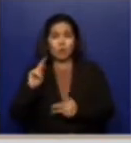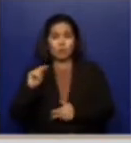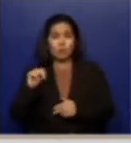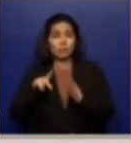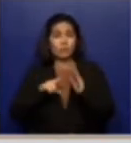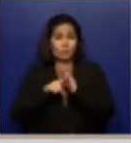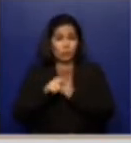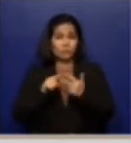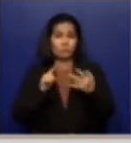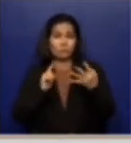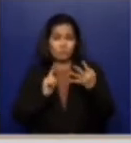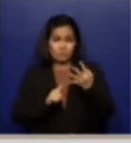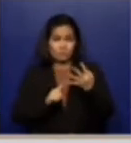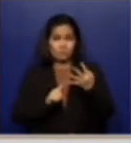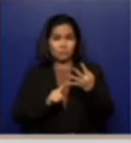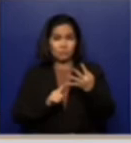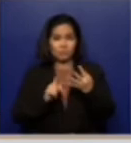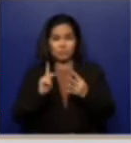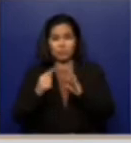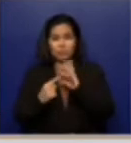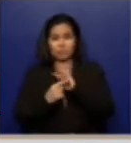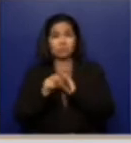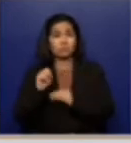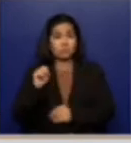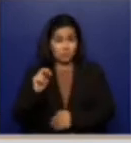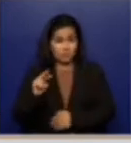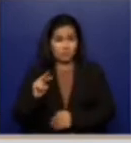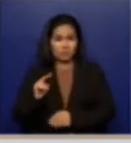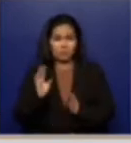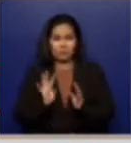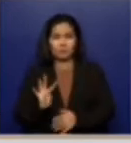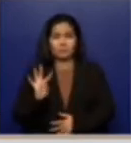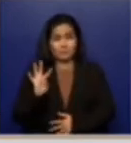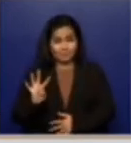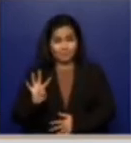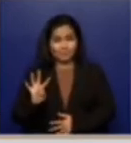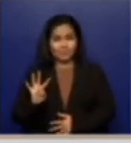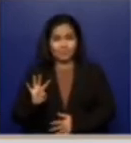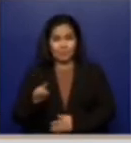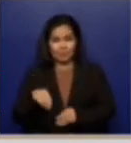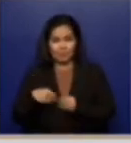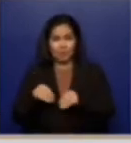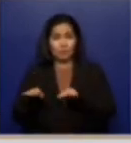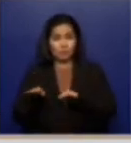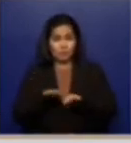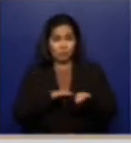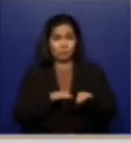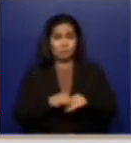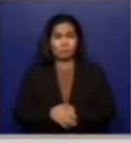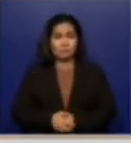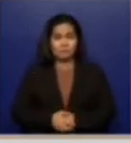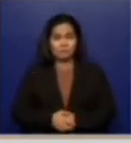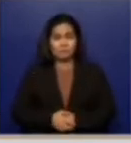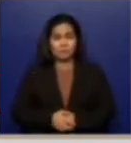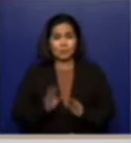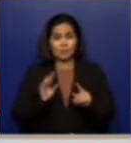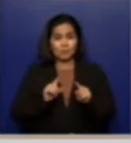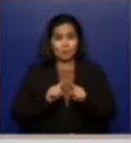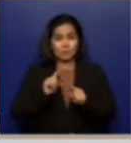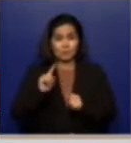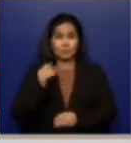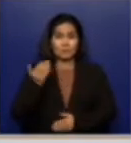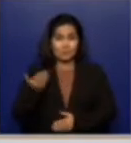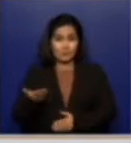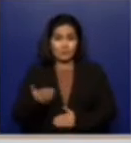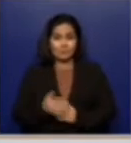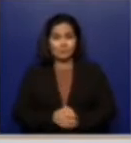สุคุณคุณกฤตแก้วอยู่นะครับ4ท่านเพื่อเตรียมตัวนะครับคุณประเสริฐเชิญนะครับ